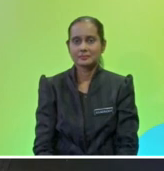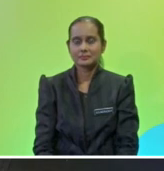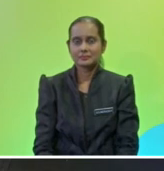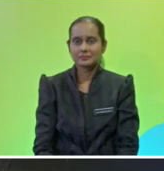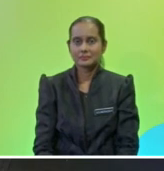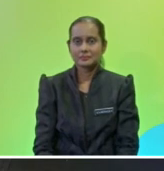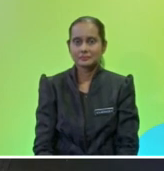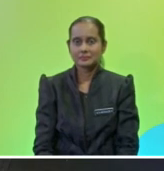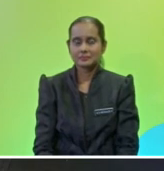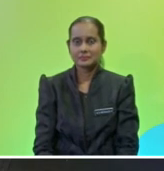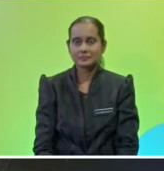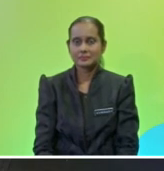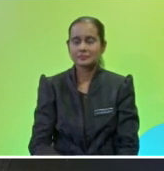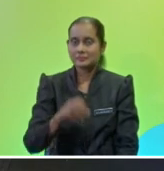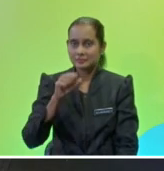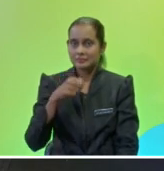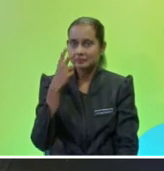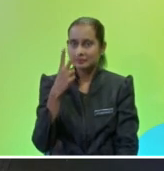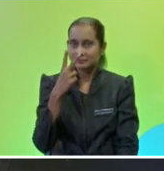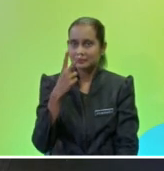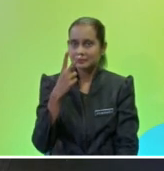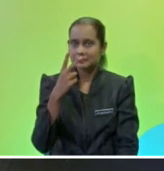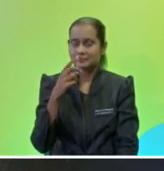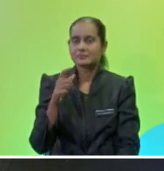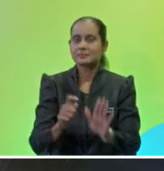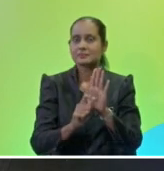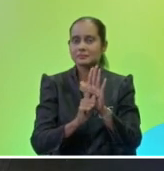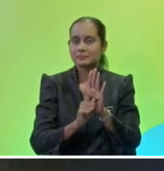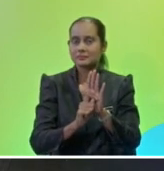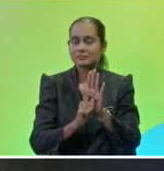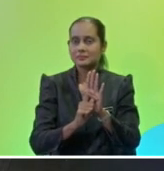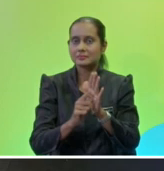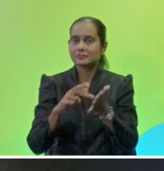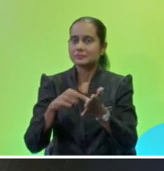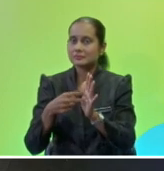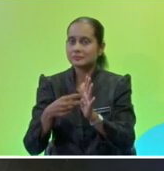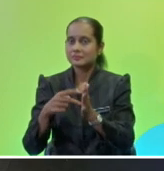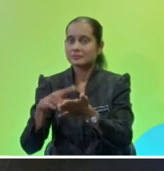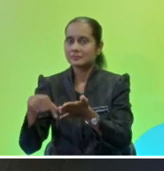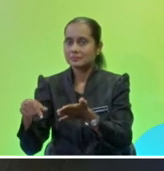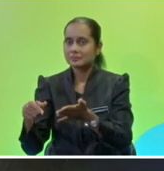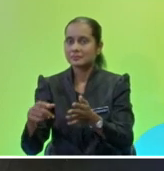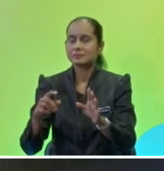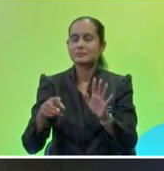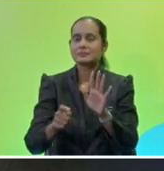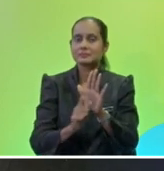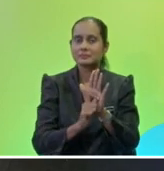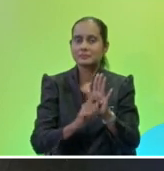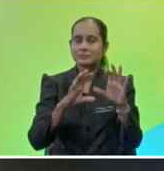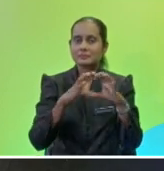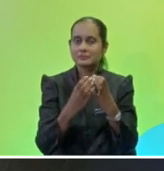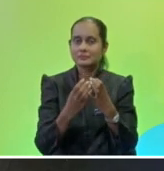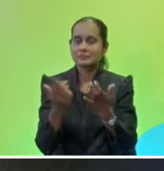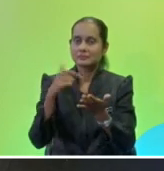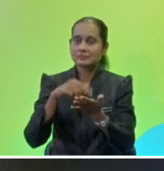jadi kita boleh tengok Oh ini tambah simbolnya apa tambah dengan kumpulan lagi satu kemudian jumlahnya